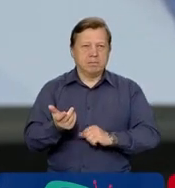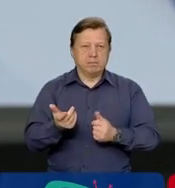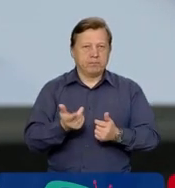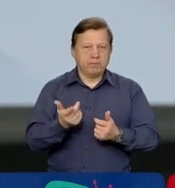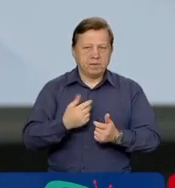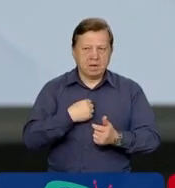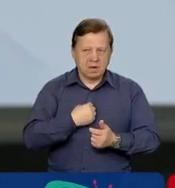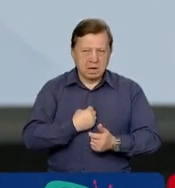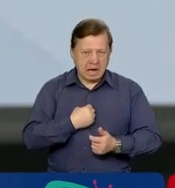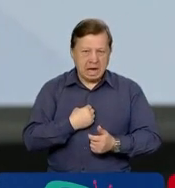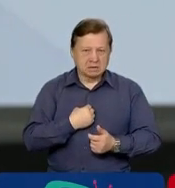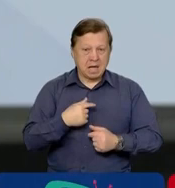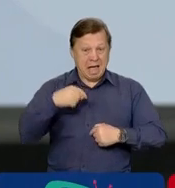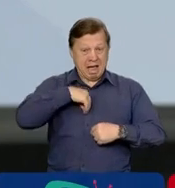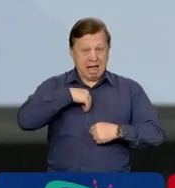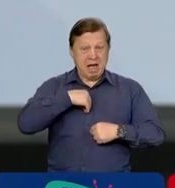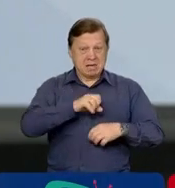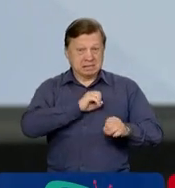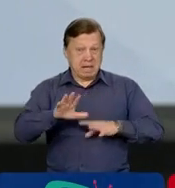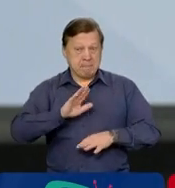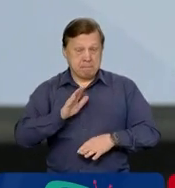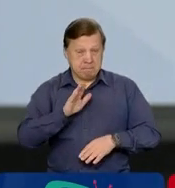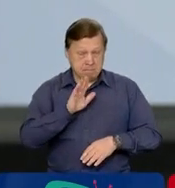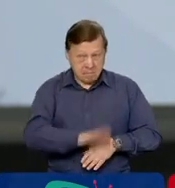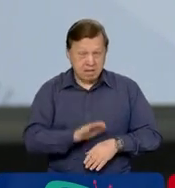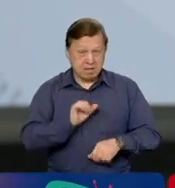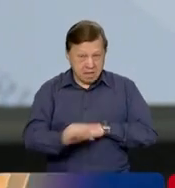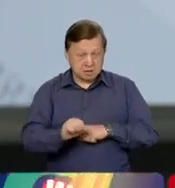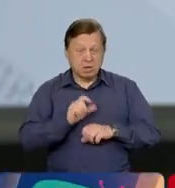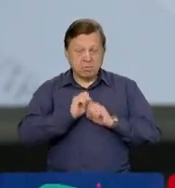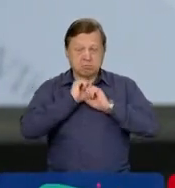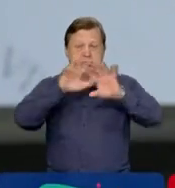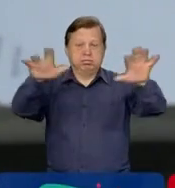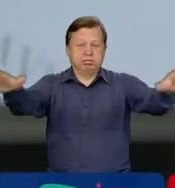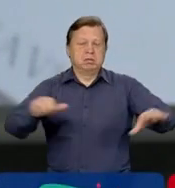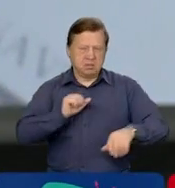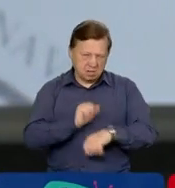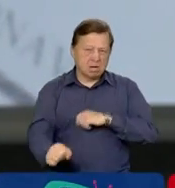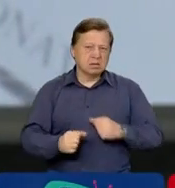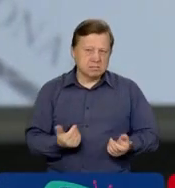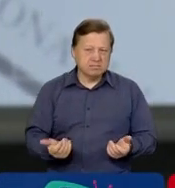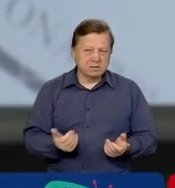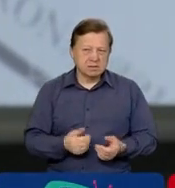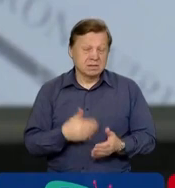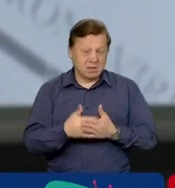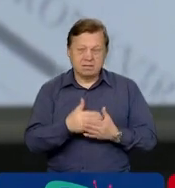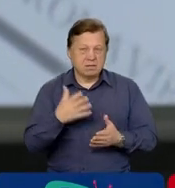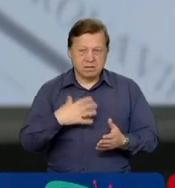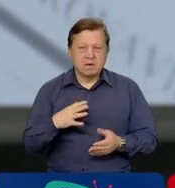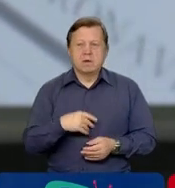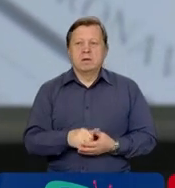takiego kaszlu osoby zakażonej, aby się te kropelki nie wydostawały na zewnątrz. Tym niemniej należy sobie jasno powiedzieć,